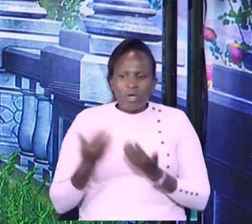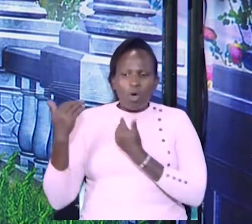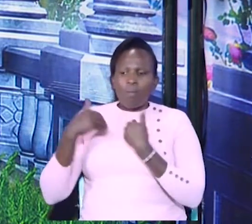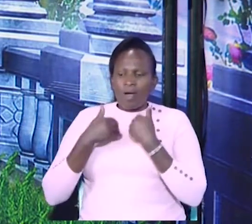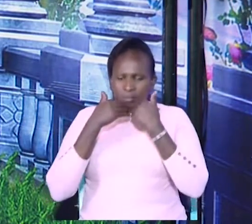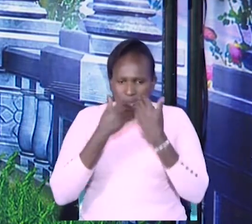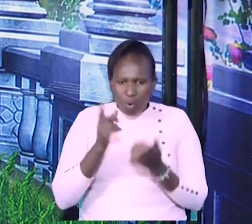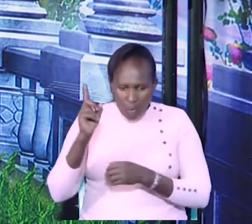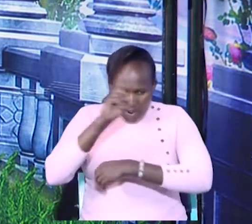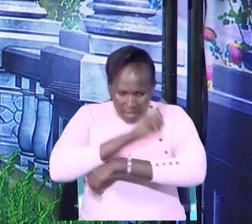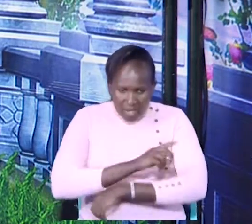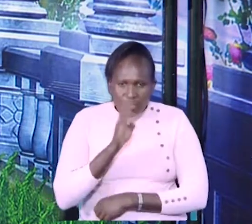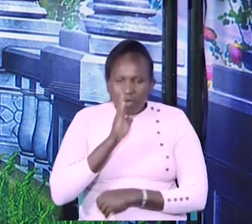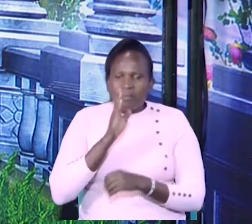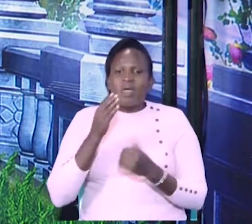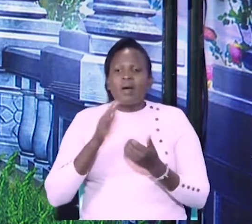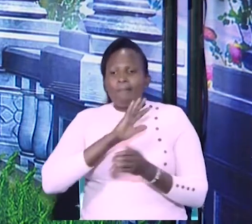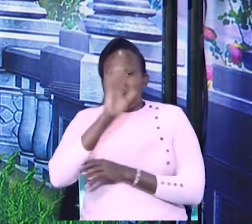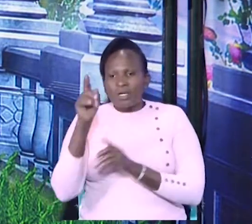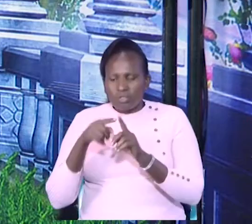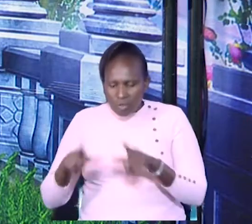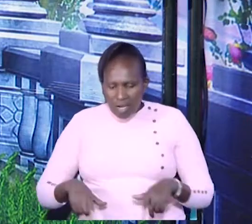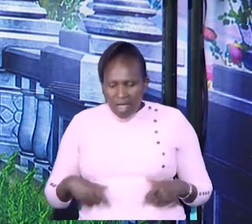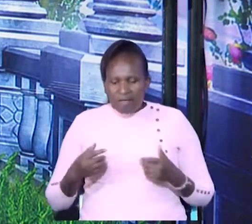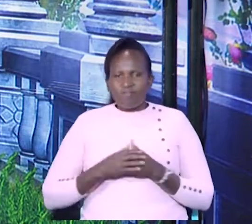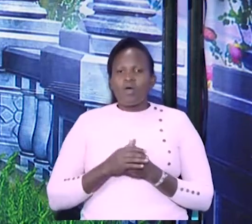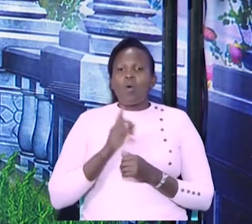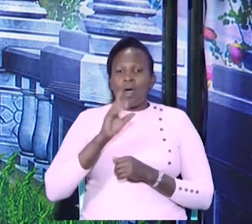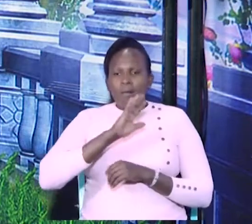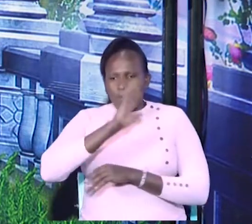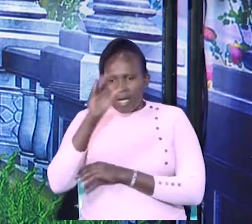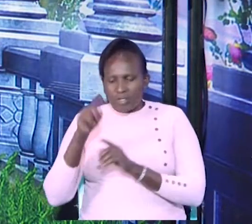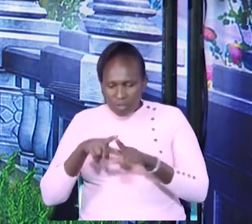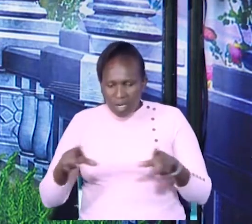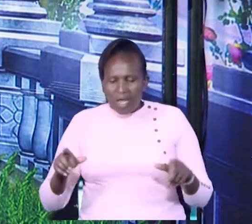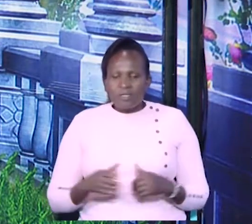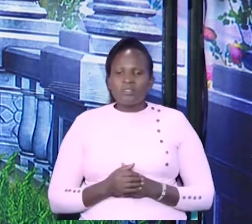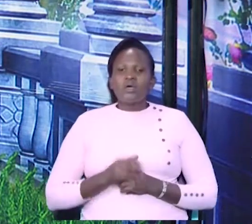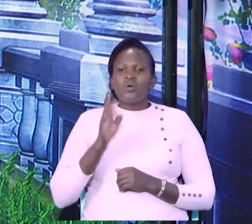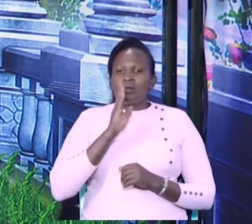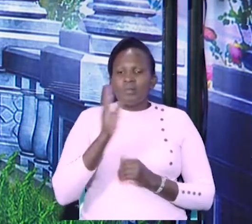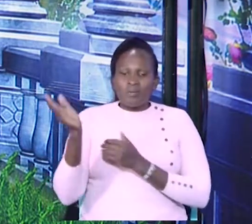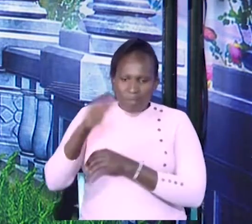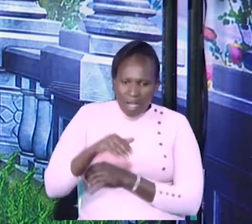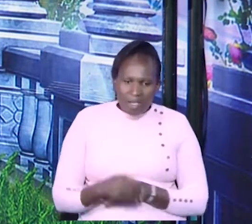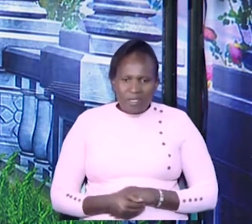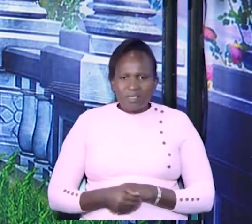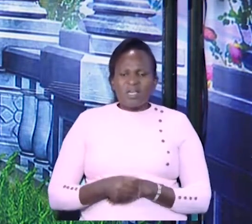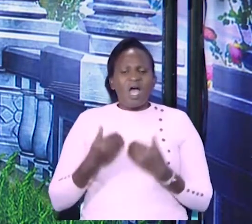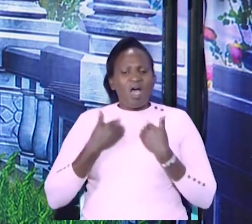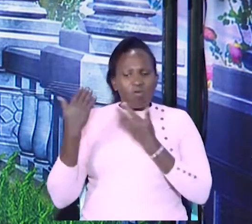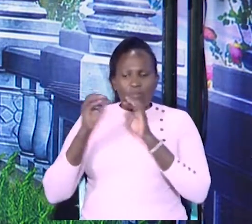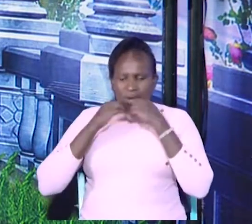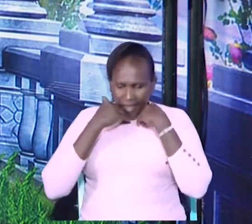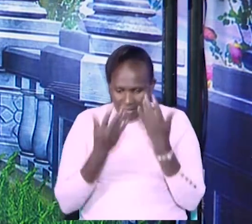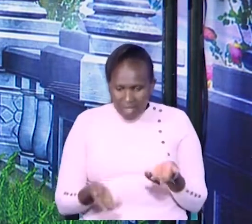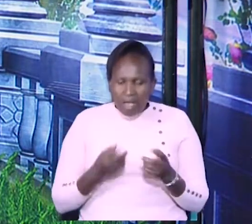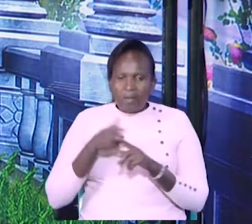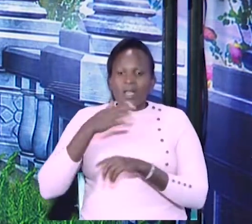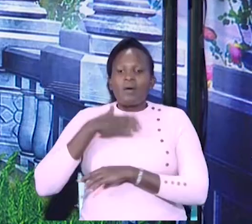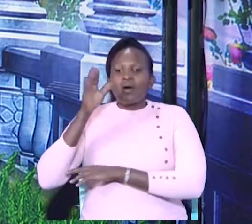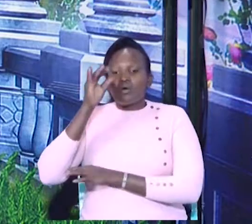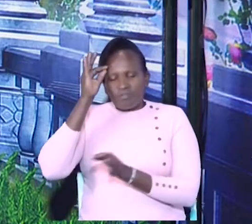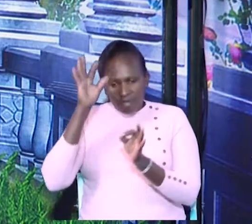ya kwamba one day they will go back to their land. One day their hope will be restored. Hawakuwa na hayo matumaini. Lakini Mungu